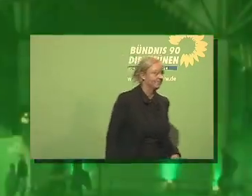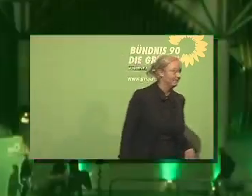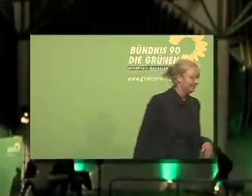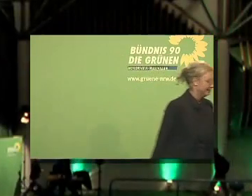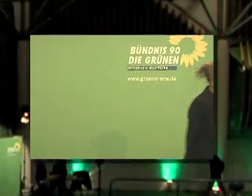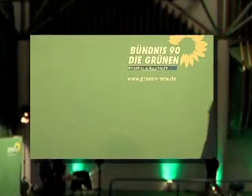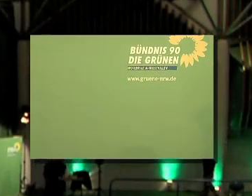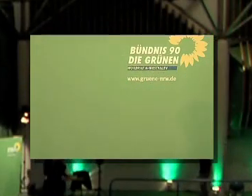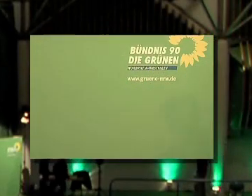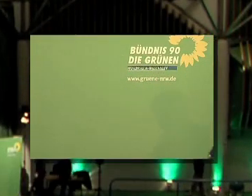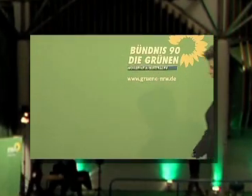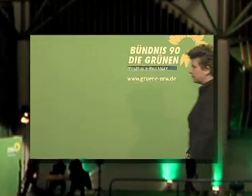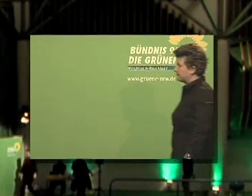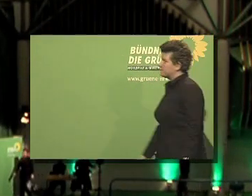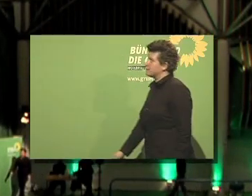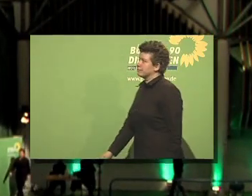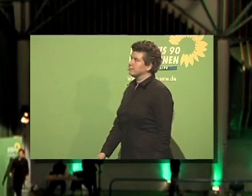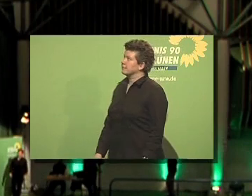Vielen herzlichen Dank, Britta.